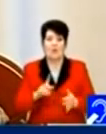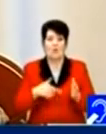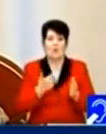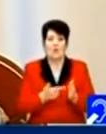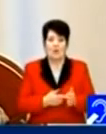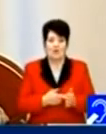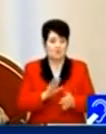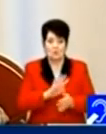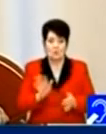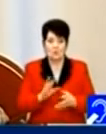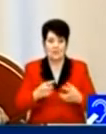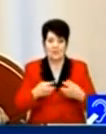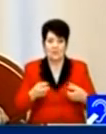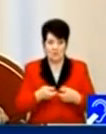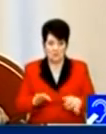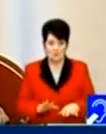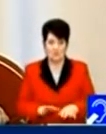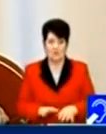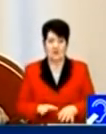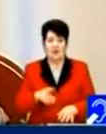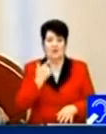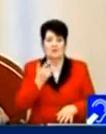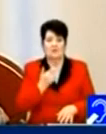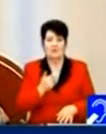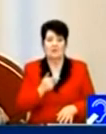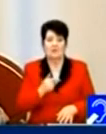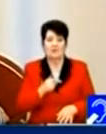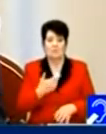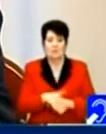este de cauciuc, bulevardele, spre regret, nu pot fi